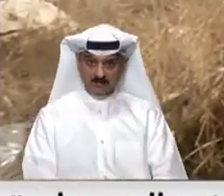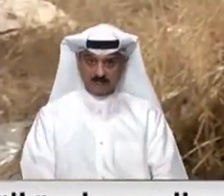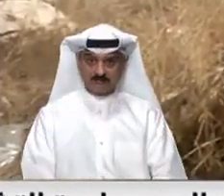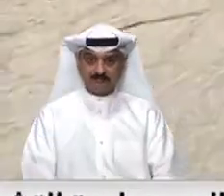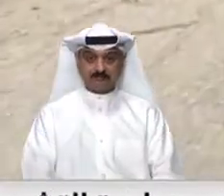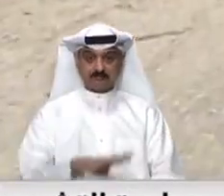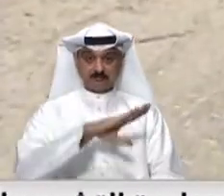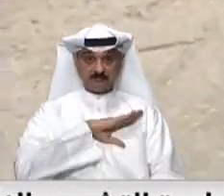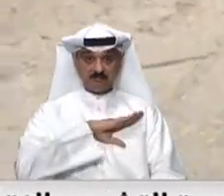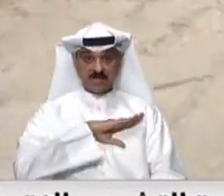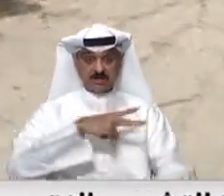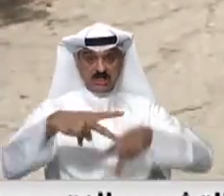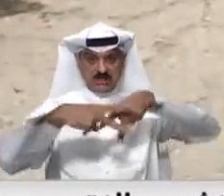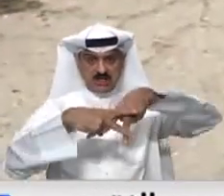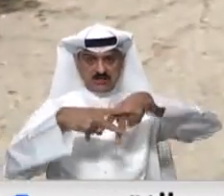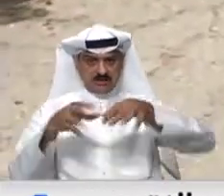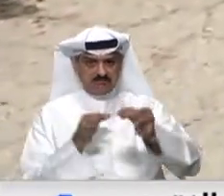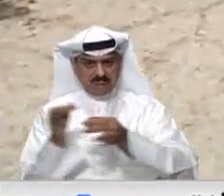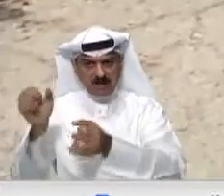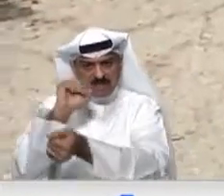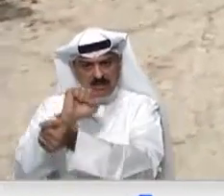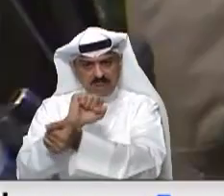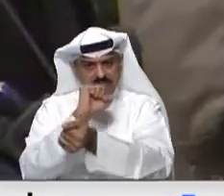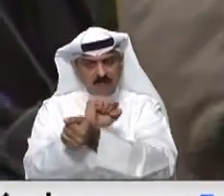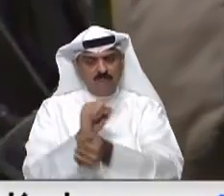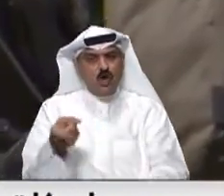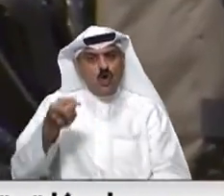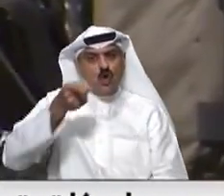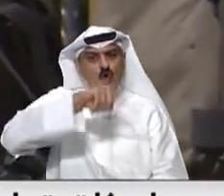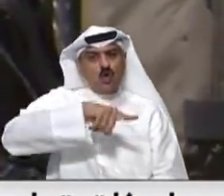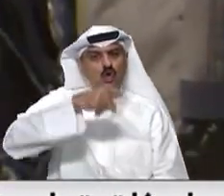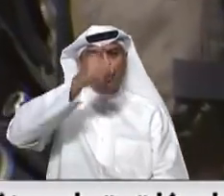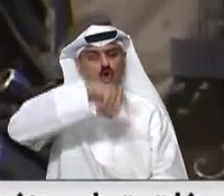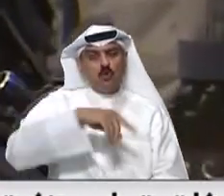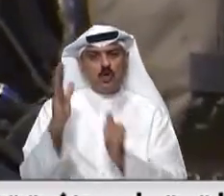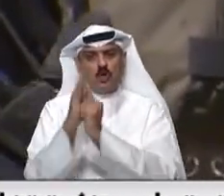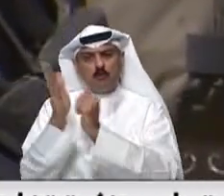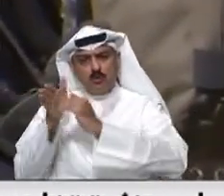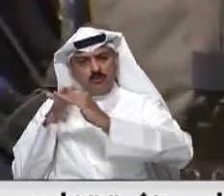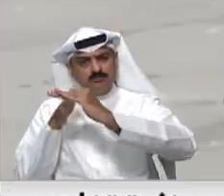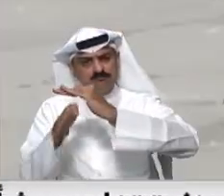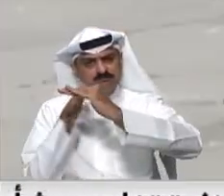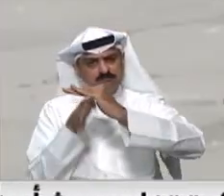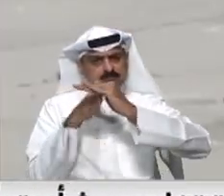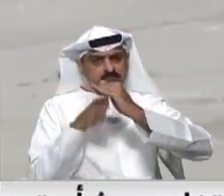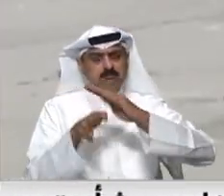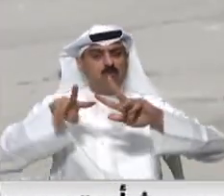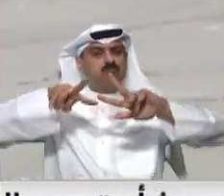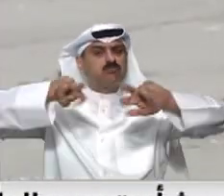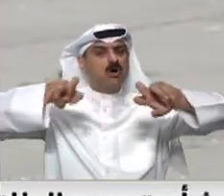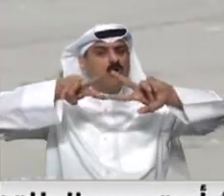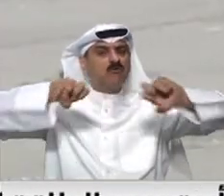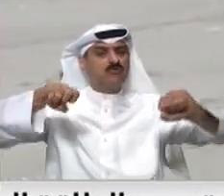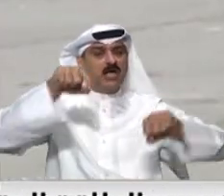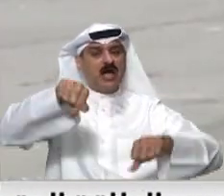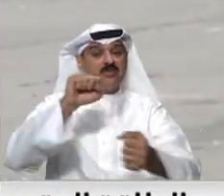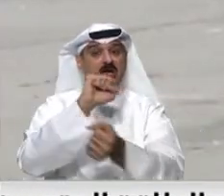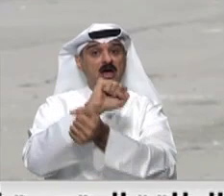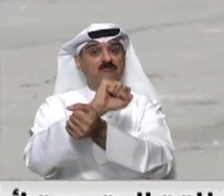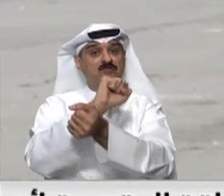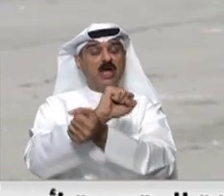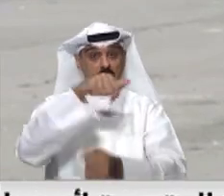واصلت قوات الاحتلال سياسة الاعتقالات اليومية بحق الفلسطينيين بالضفة، حيث شنت اليوم حملة